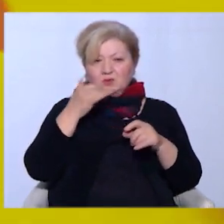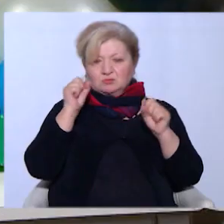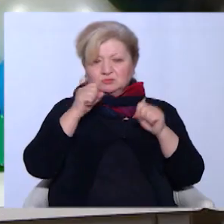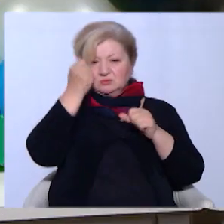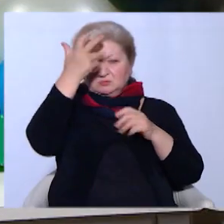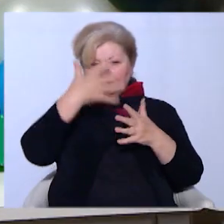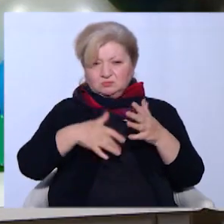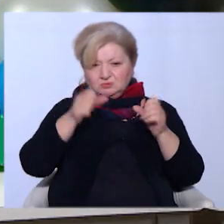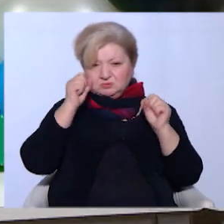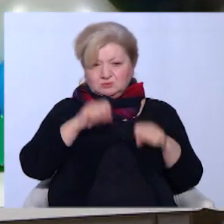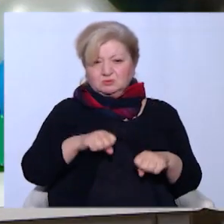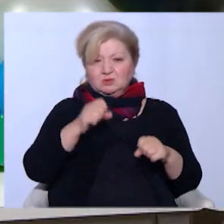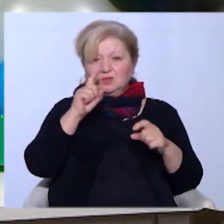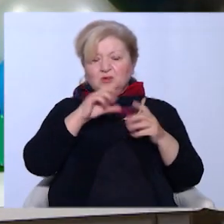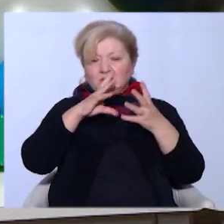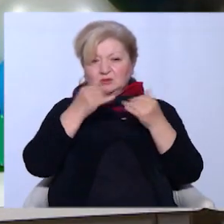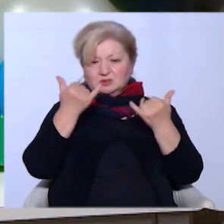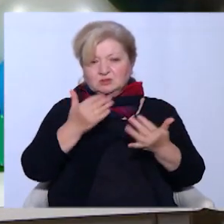ნატრიუმი,